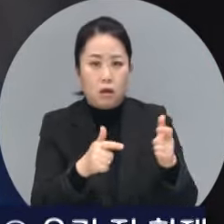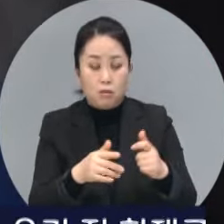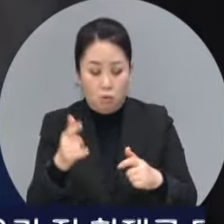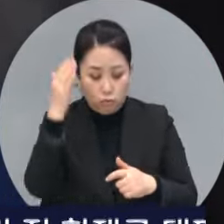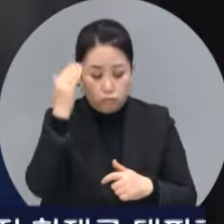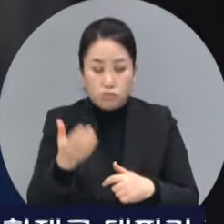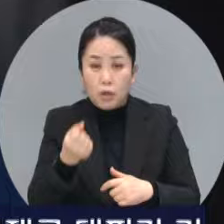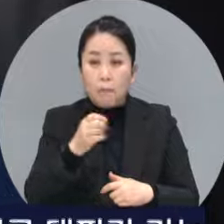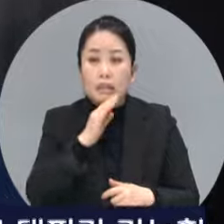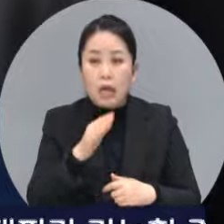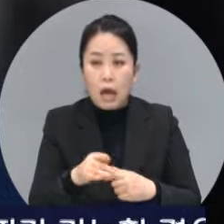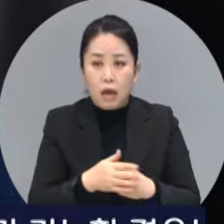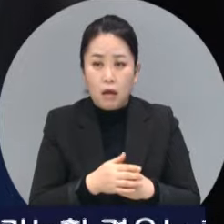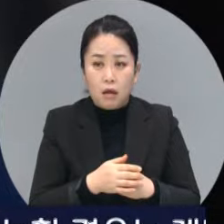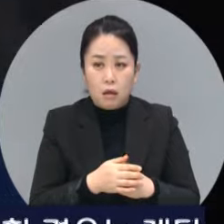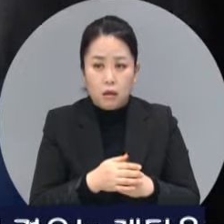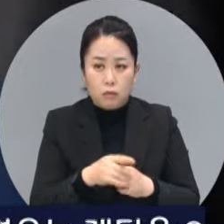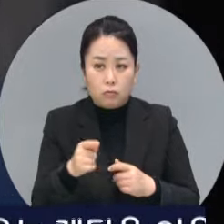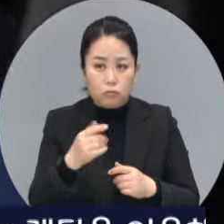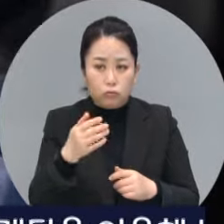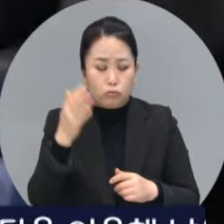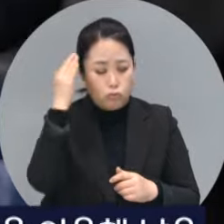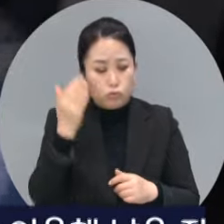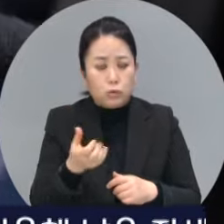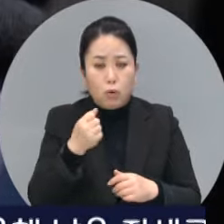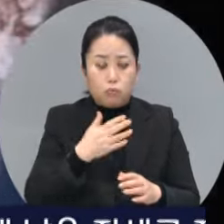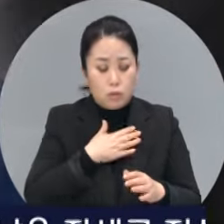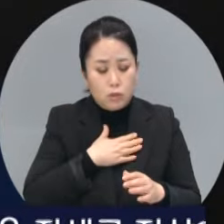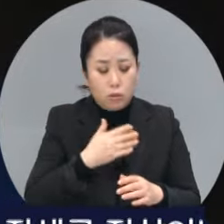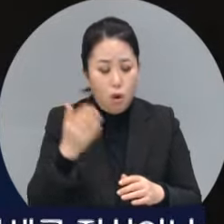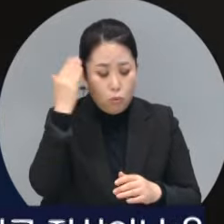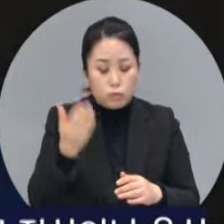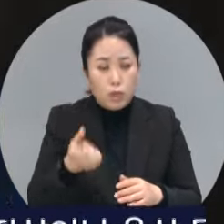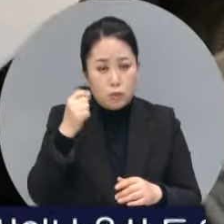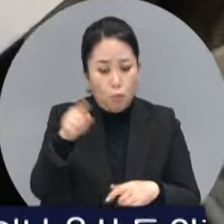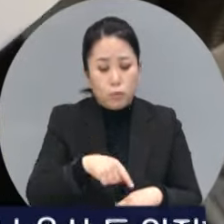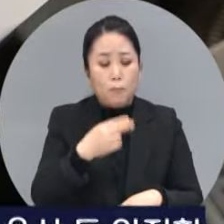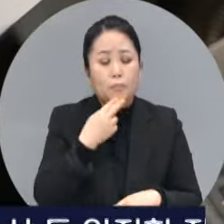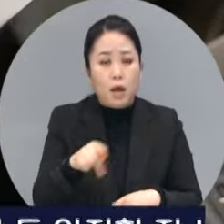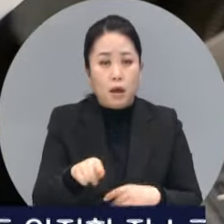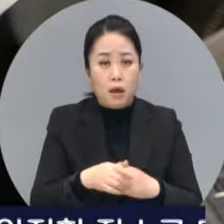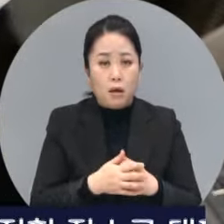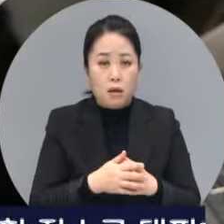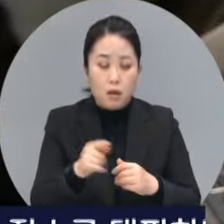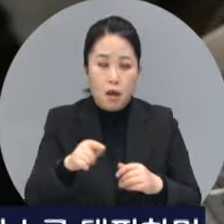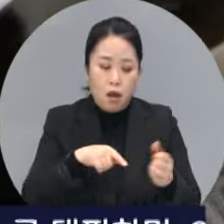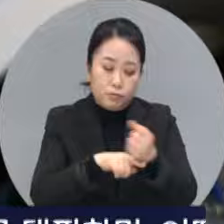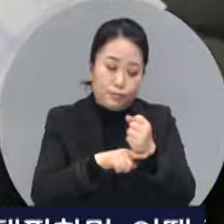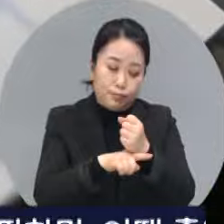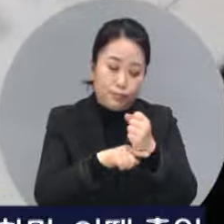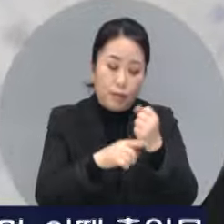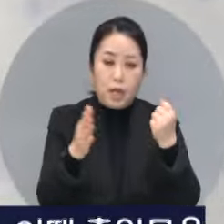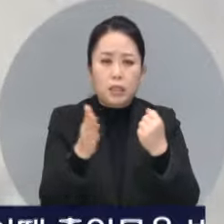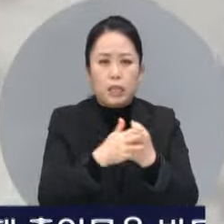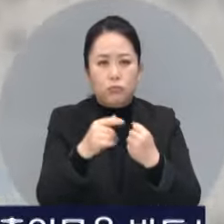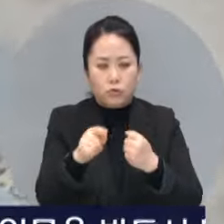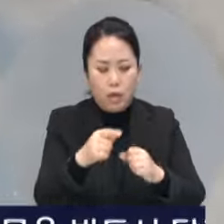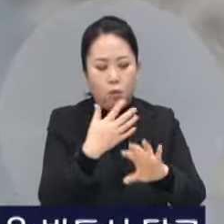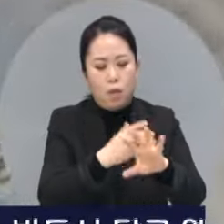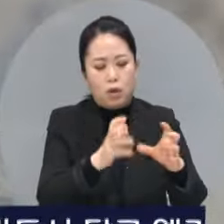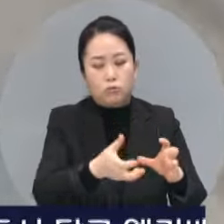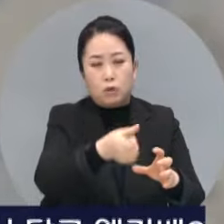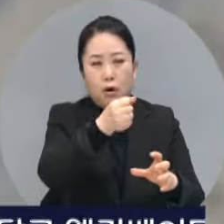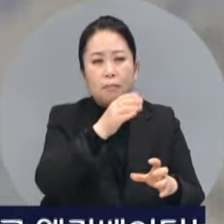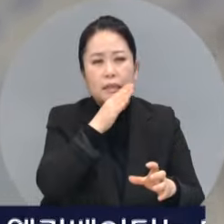이거는? 국산이에요. 국산이 없어요. 왜 왔어요? 추궁이 이어지자 마지못해 외국산을 국산으로 속여